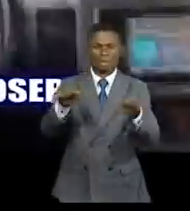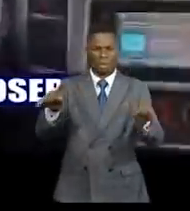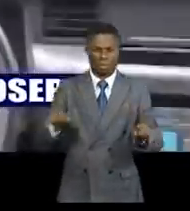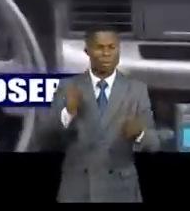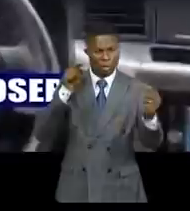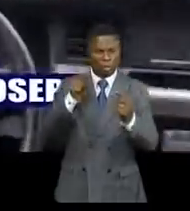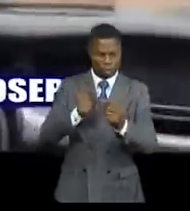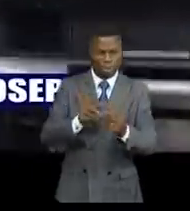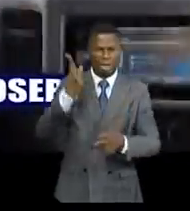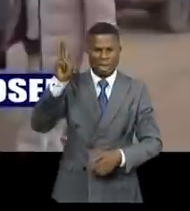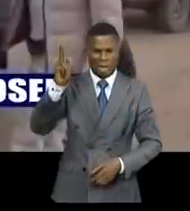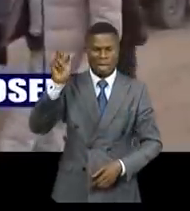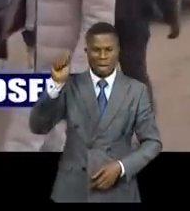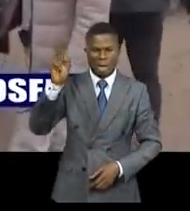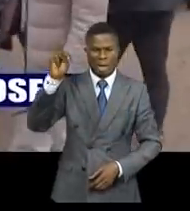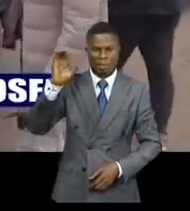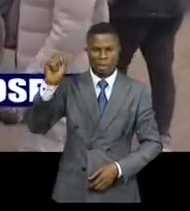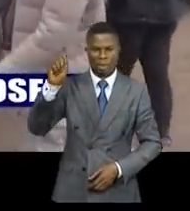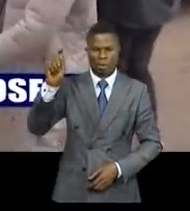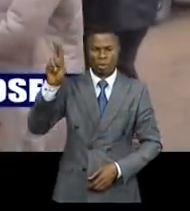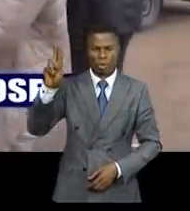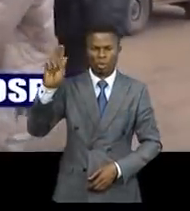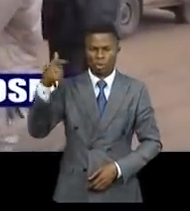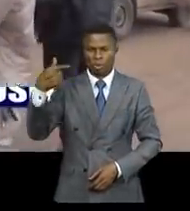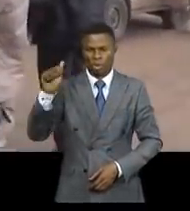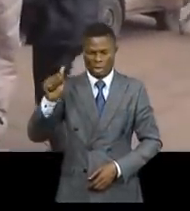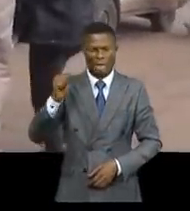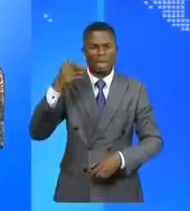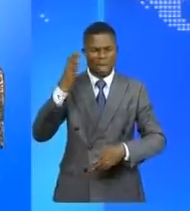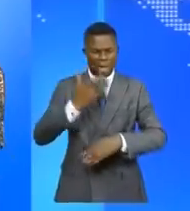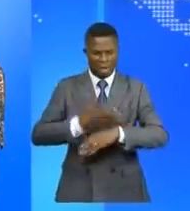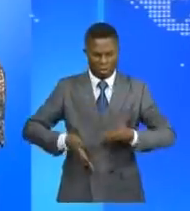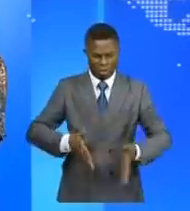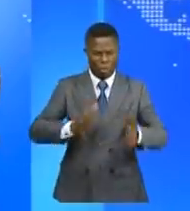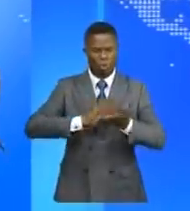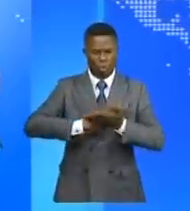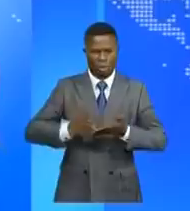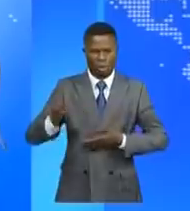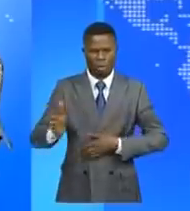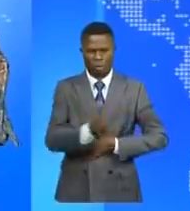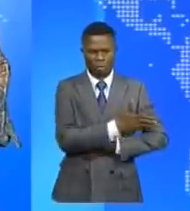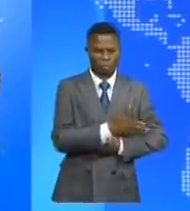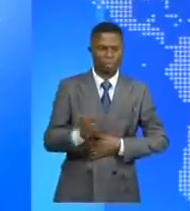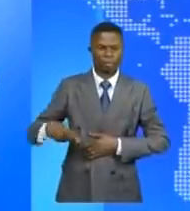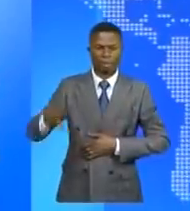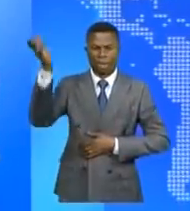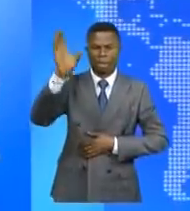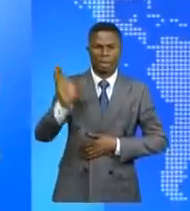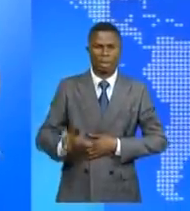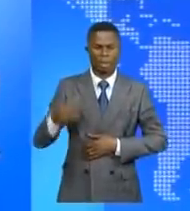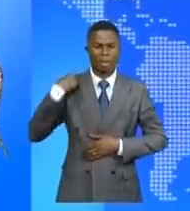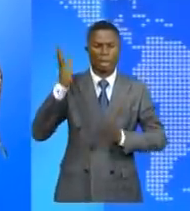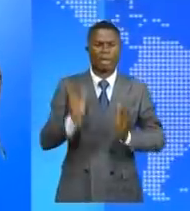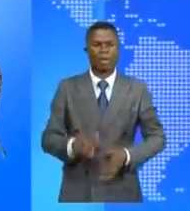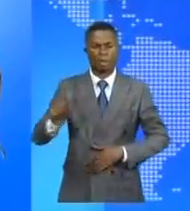jusqu'à Kamituga sur une route totalement réhabilitée. Et dans la province du Congo central, le gouverneur lui